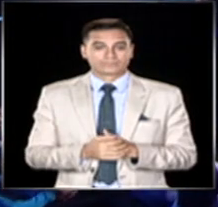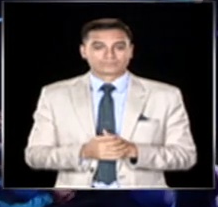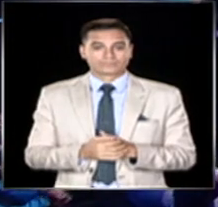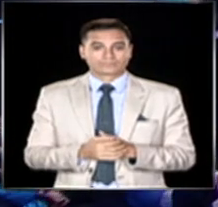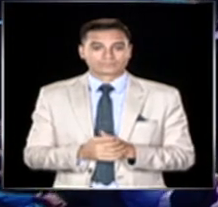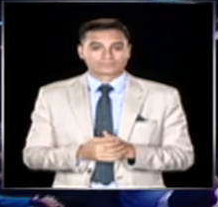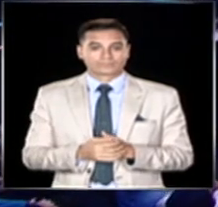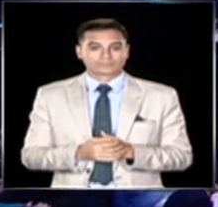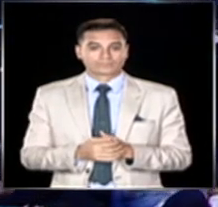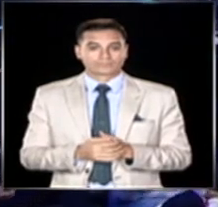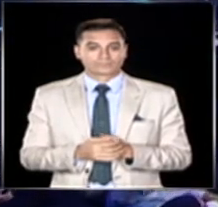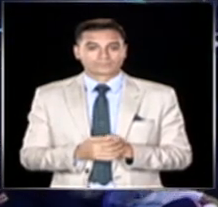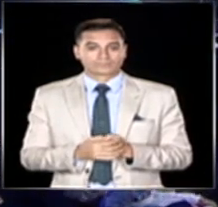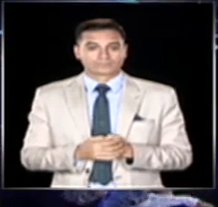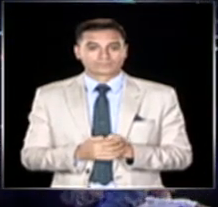هنشوف